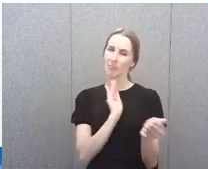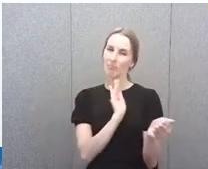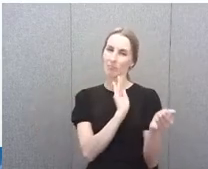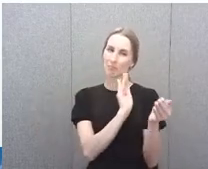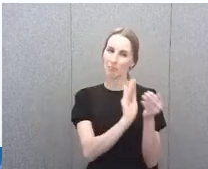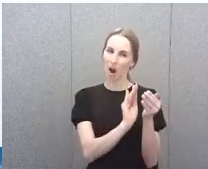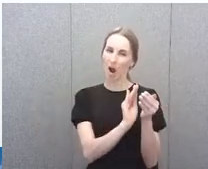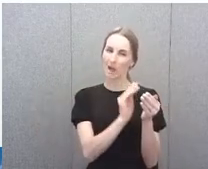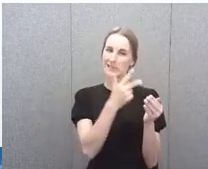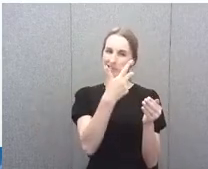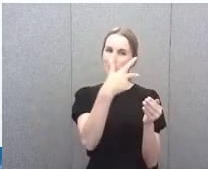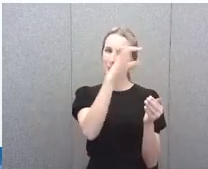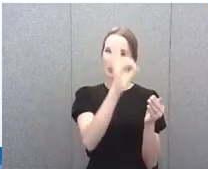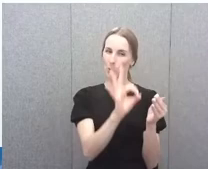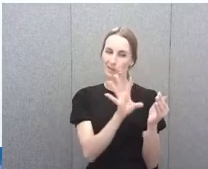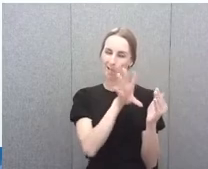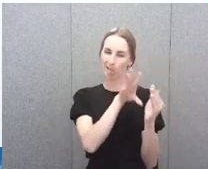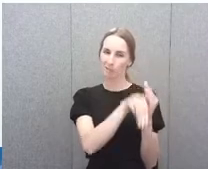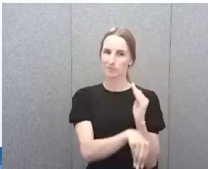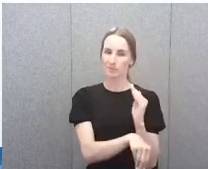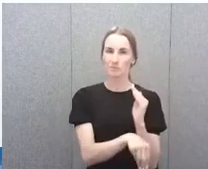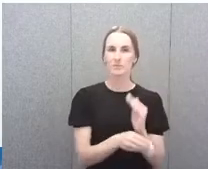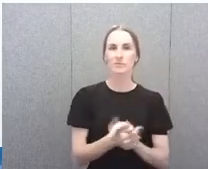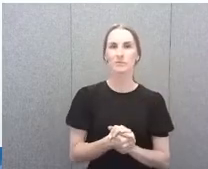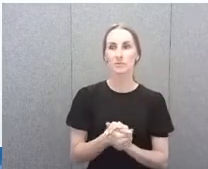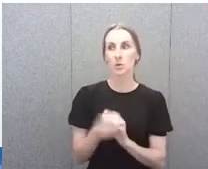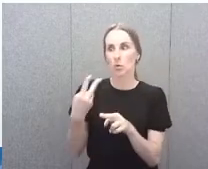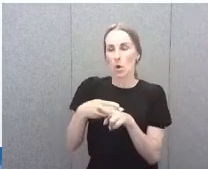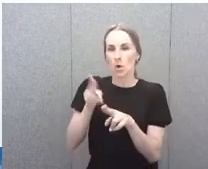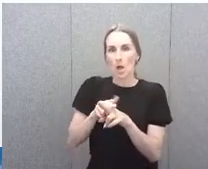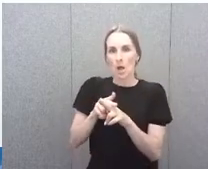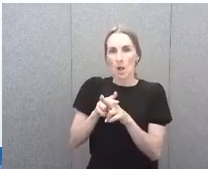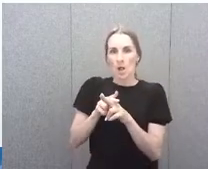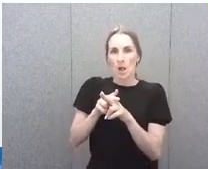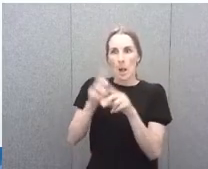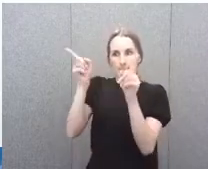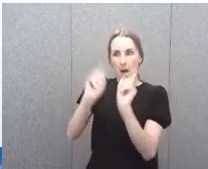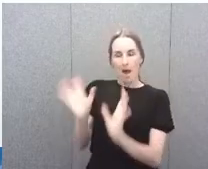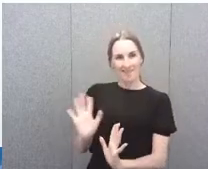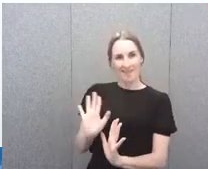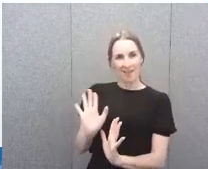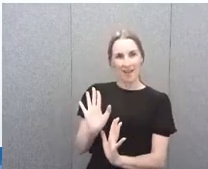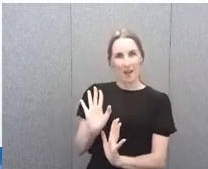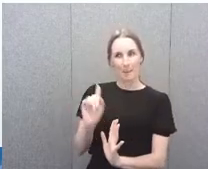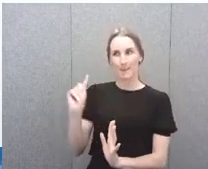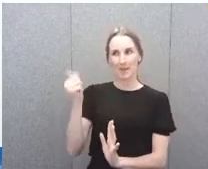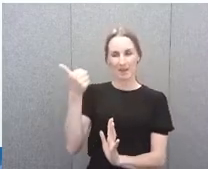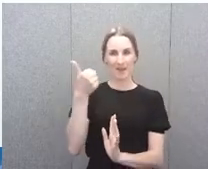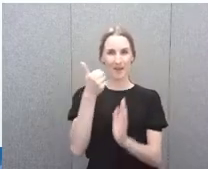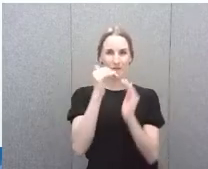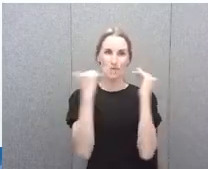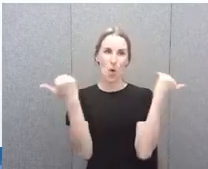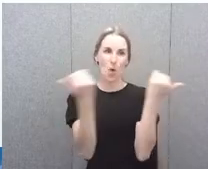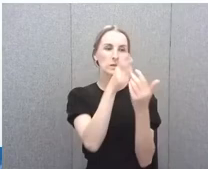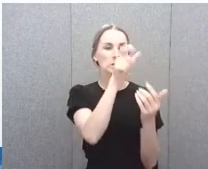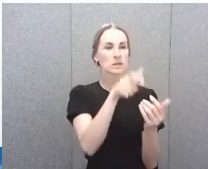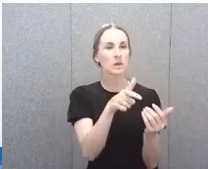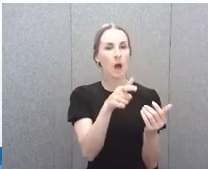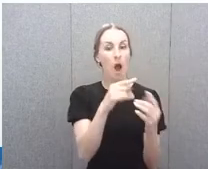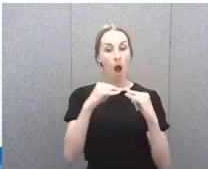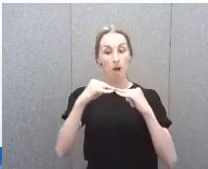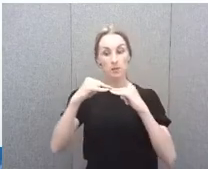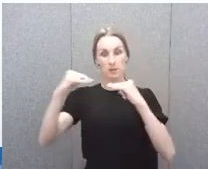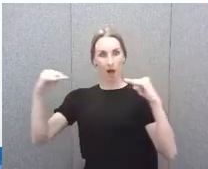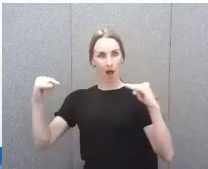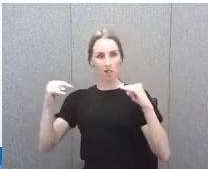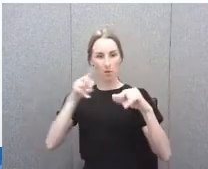часть подписей женщин на этих документах составляет менее 3%. Поэтому не случайно первая сессия этого